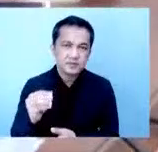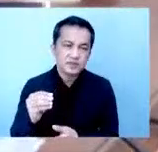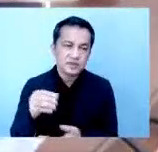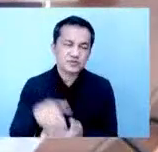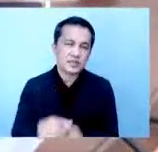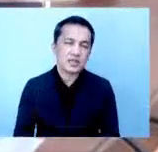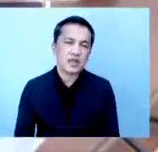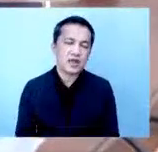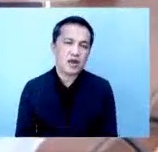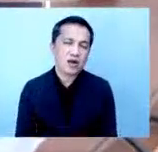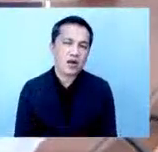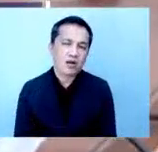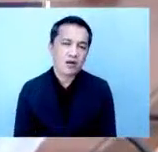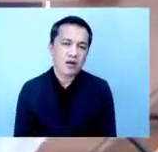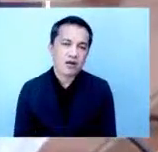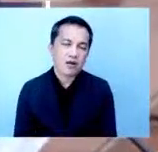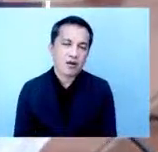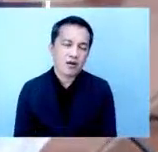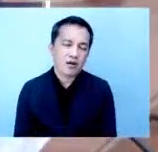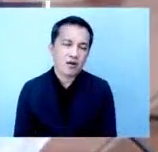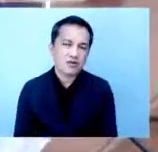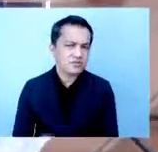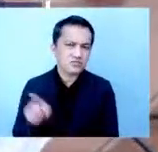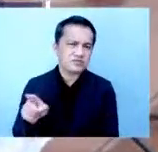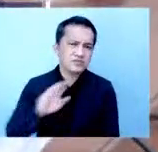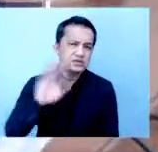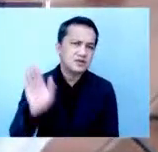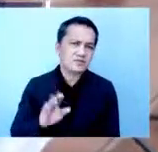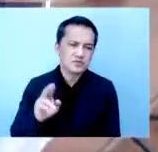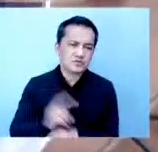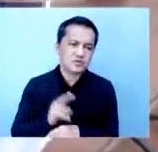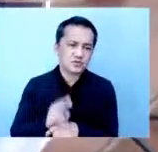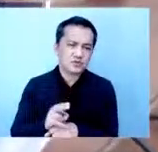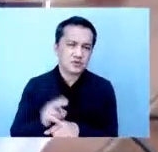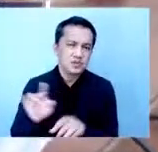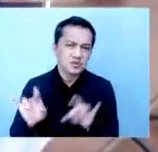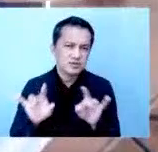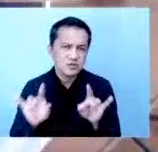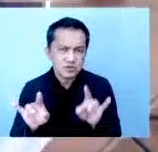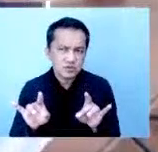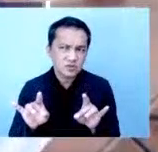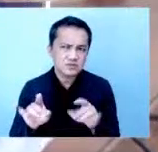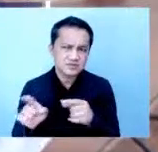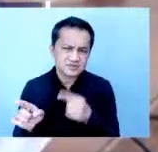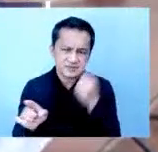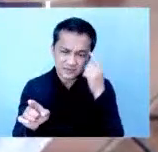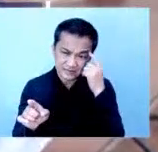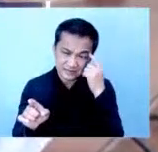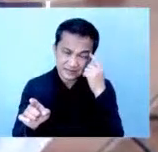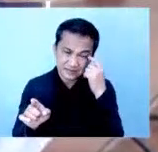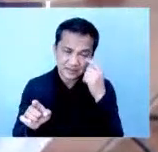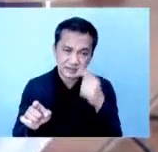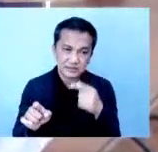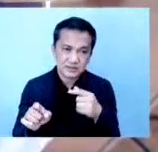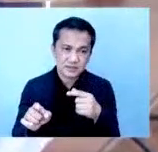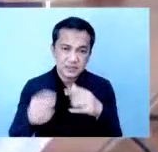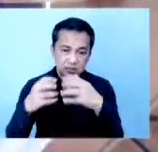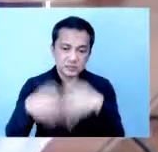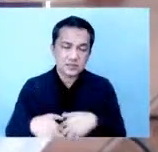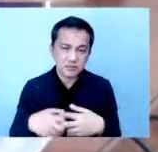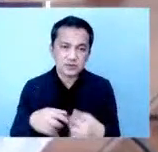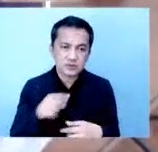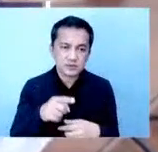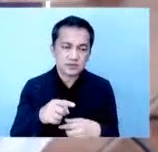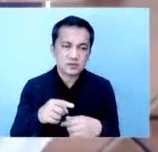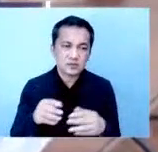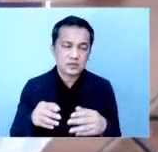eh. Kasi you've never used that option na i-demolish yung property